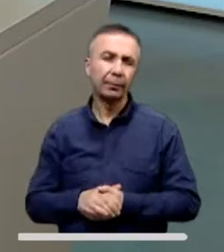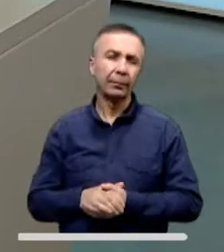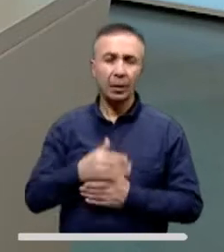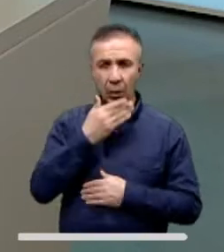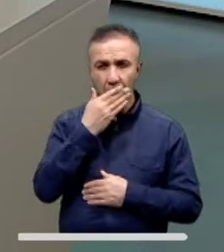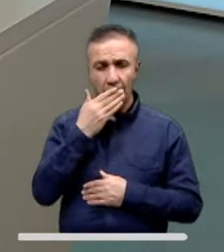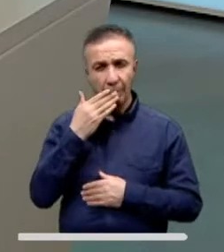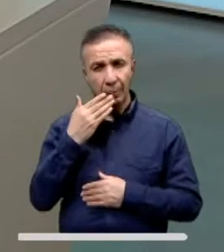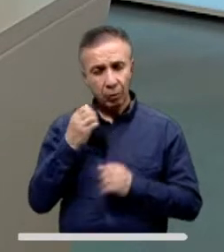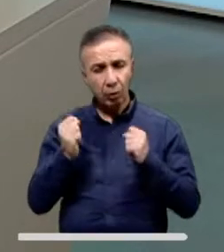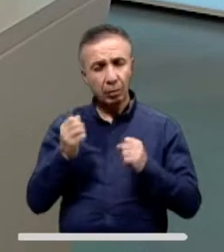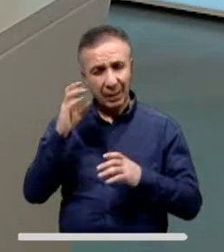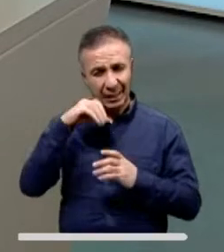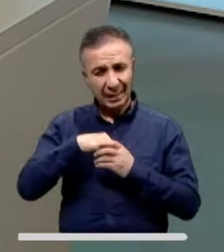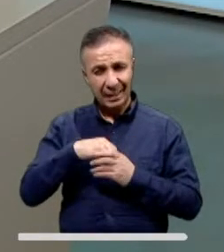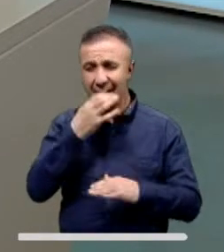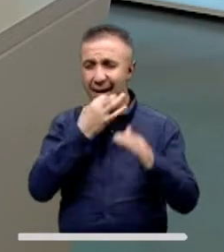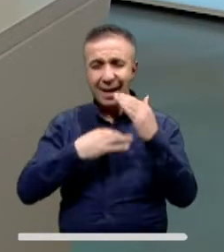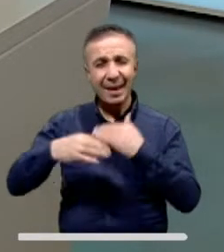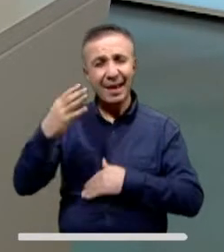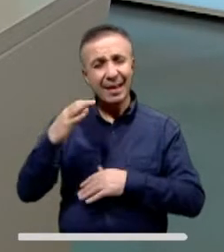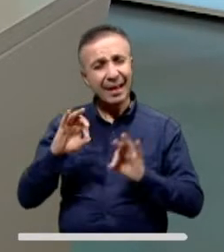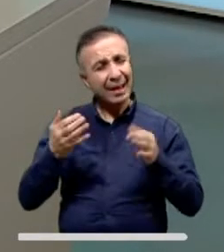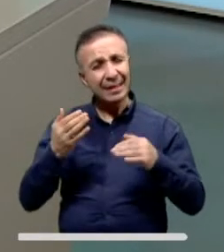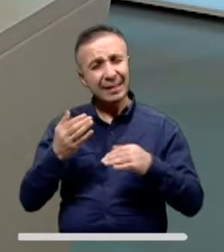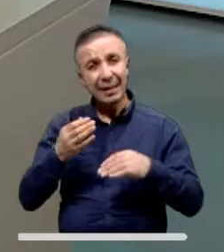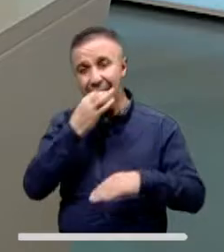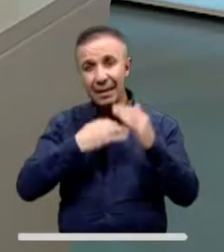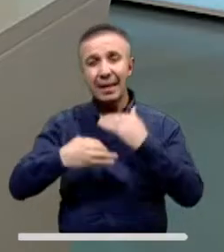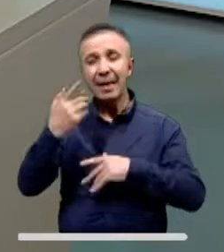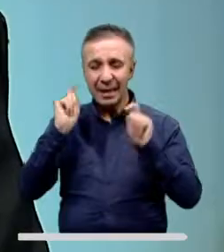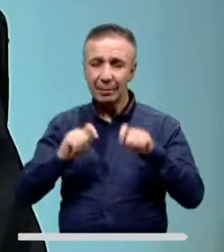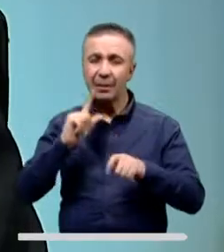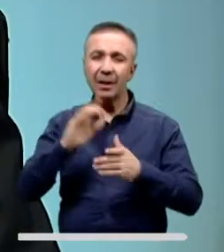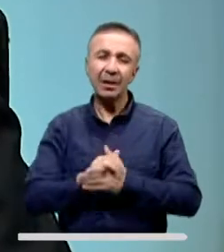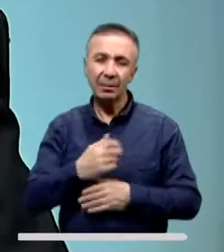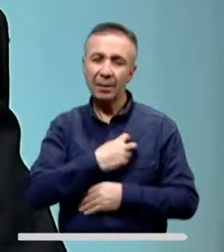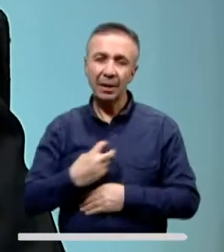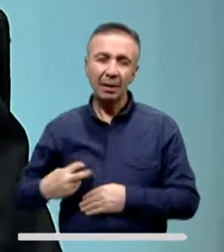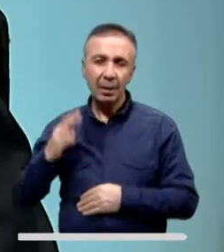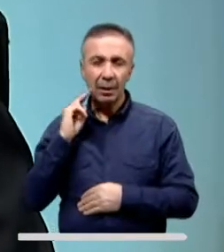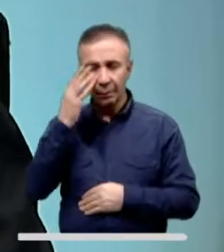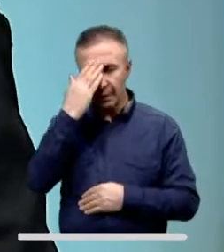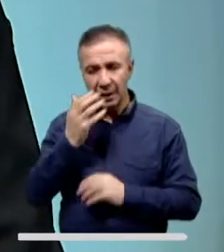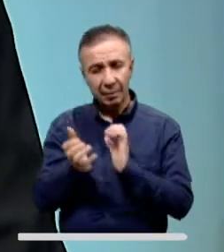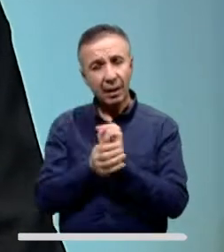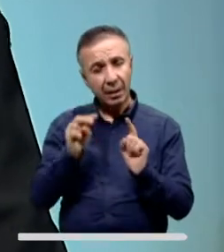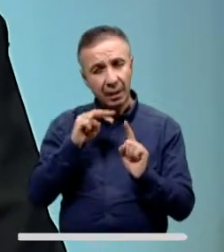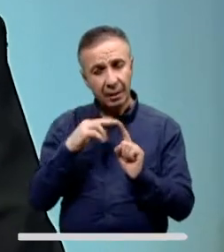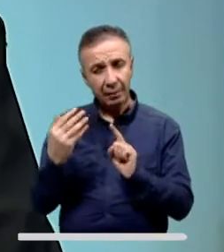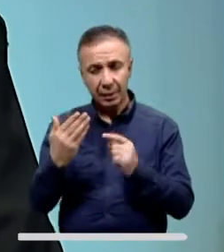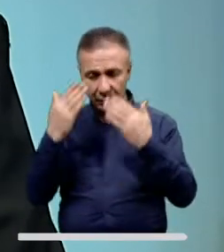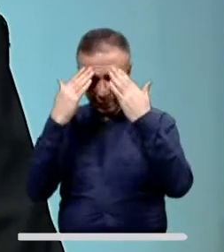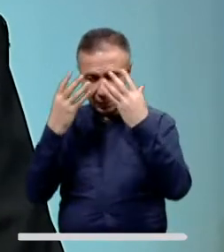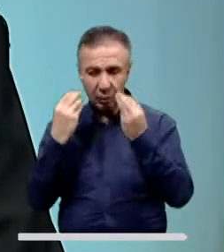Oruç için niyet en doğru şekilde nasıl yapılır hocam? Evet, bismillah, elhamdülillah, salatu vesselamu ala Resulillah.